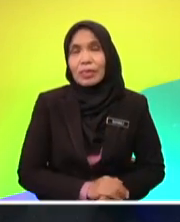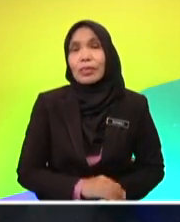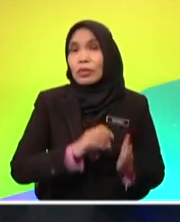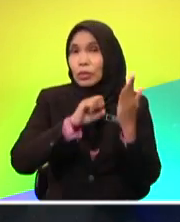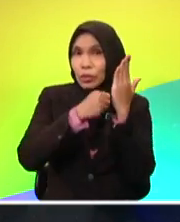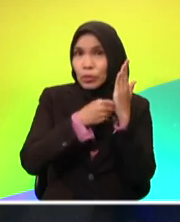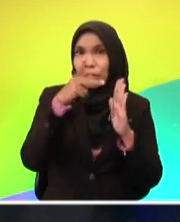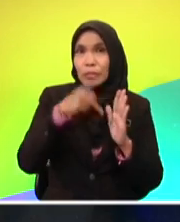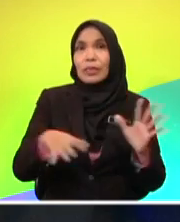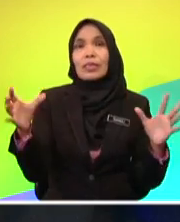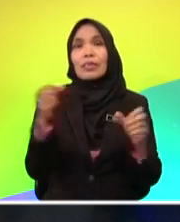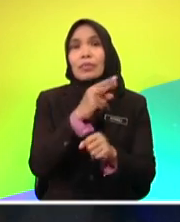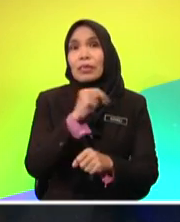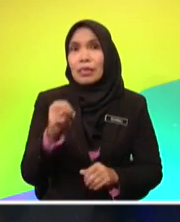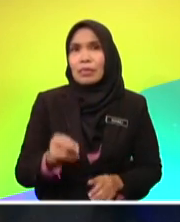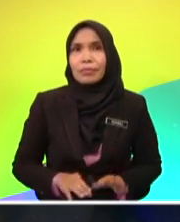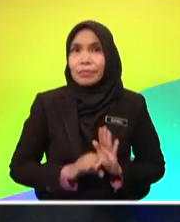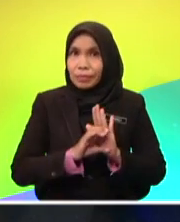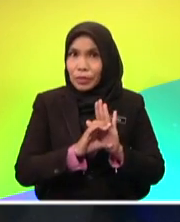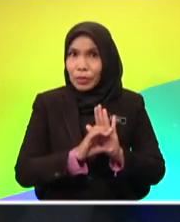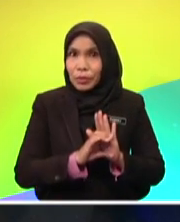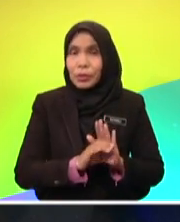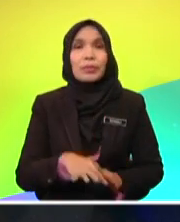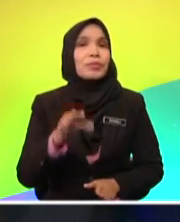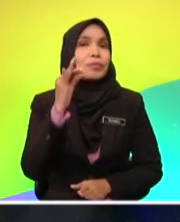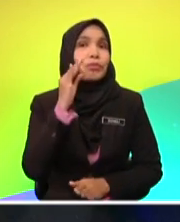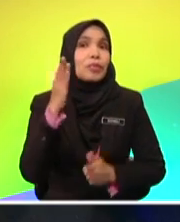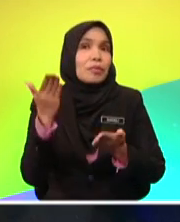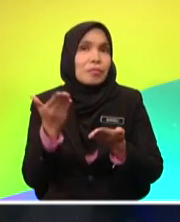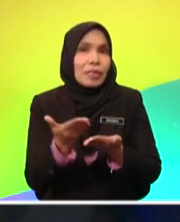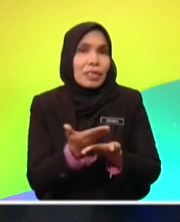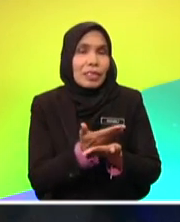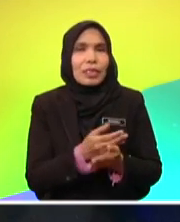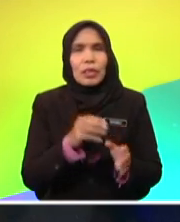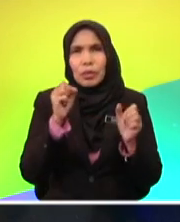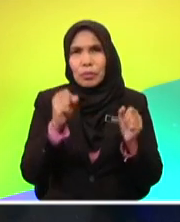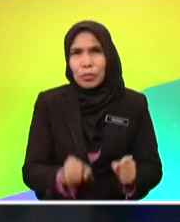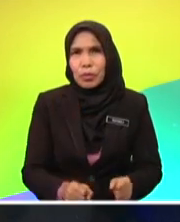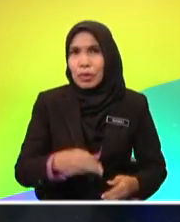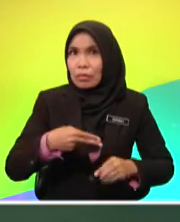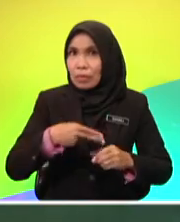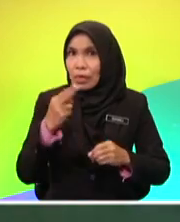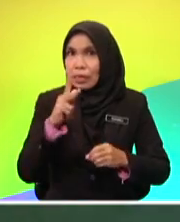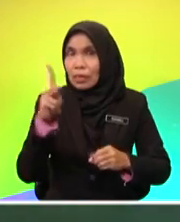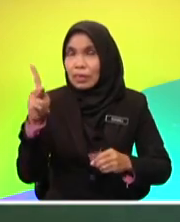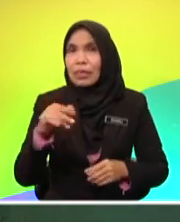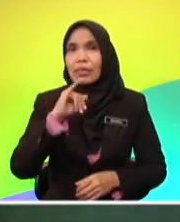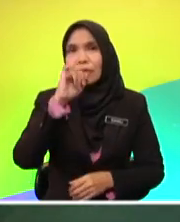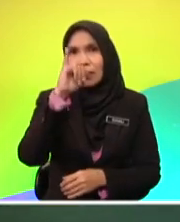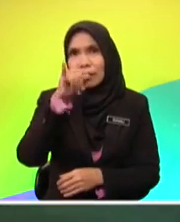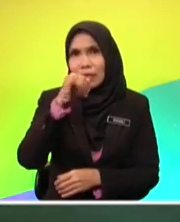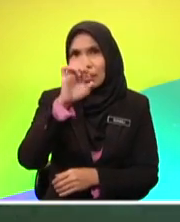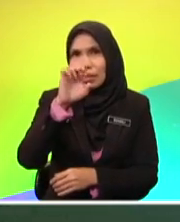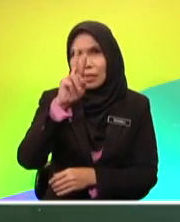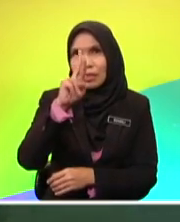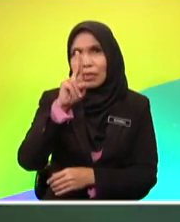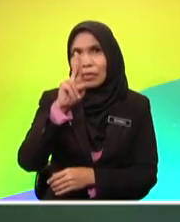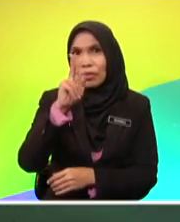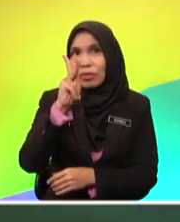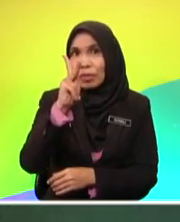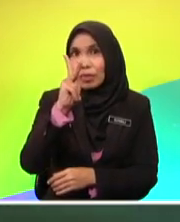daripada buah mangga kat pokok tu, orang boleh hasilkan jeruk mangga dan dijual untuk mendapatkan pendapatan, untuk